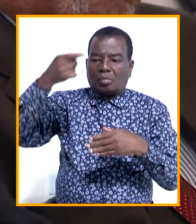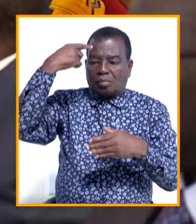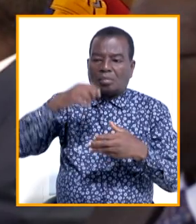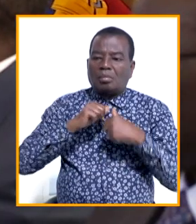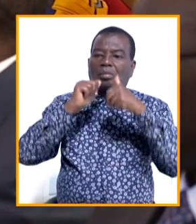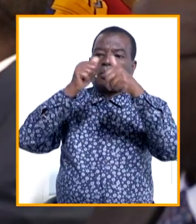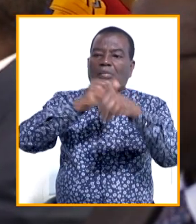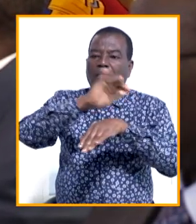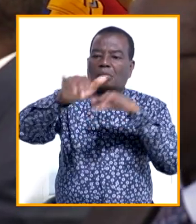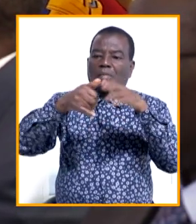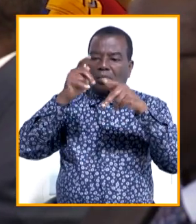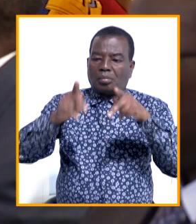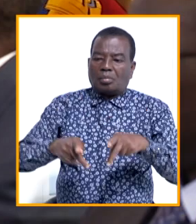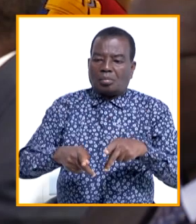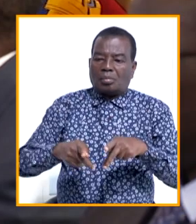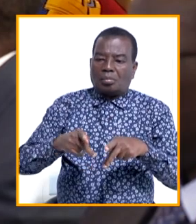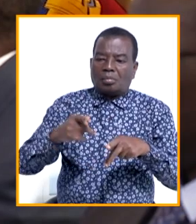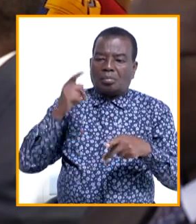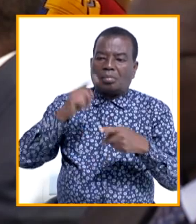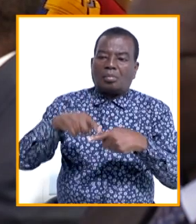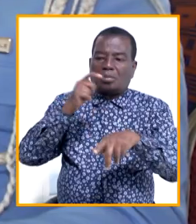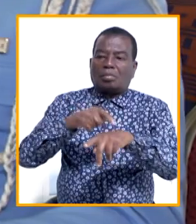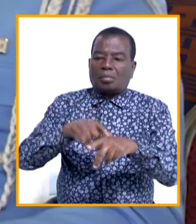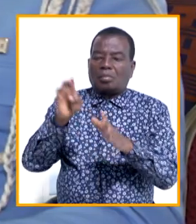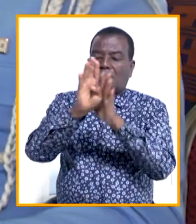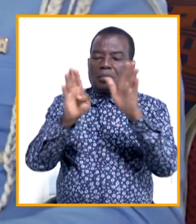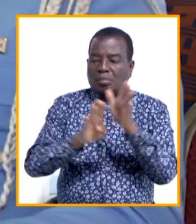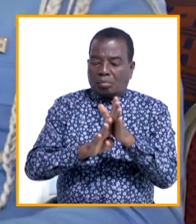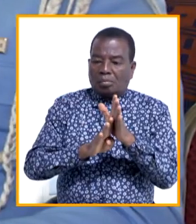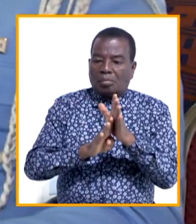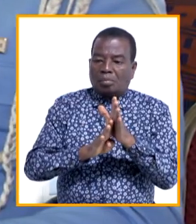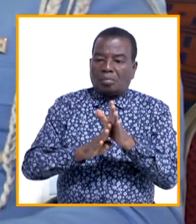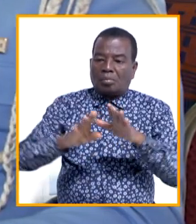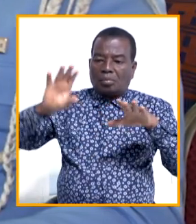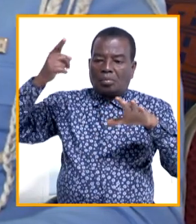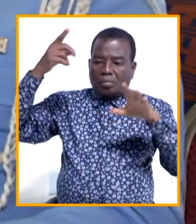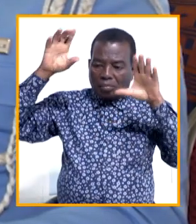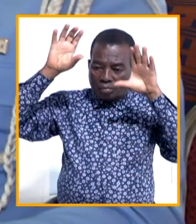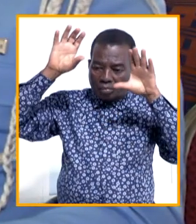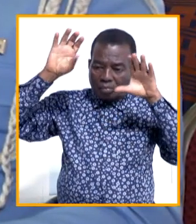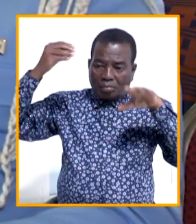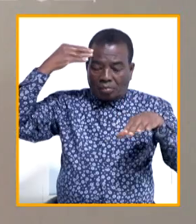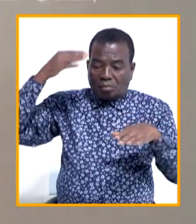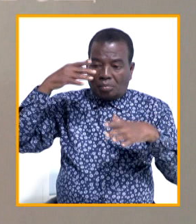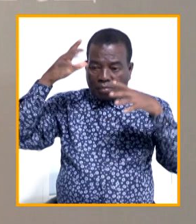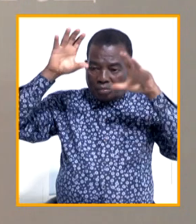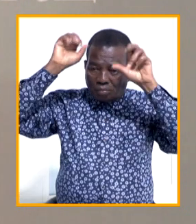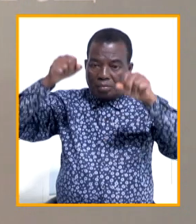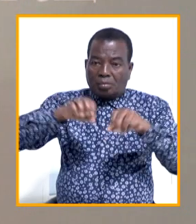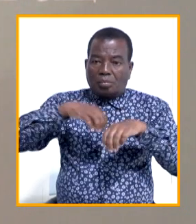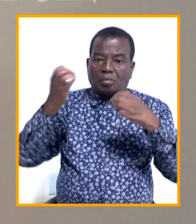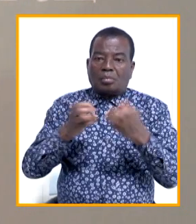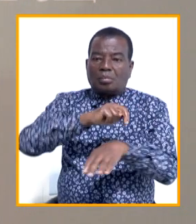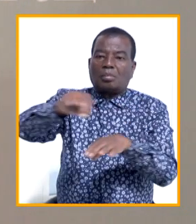pour récompenser ces lauréat à l'heure de d'un bilan à mi-parcours le Premier ministre par ailleurs président du